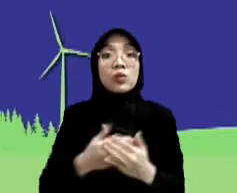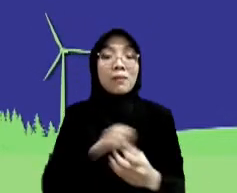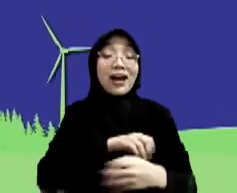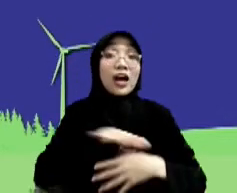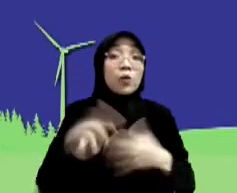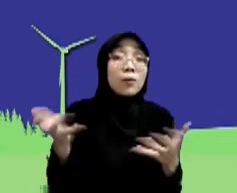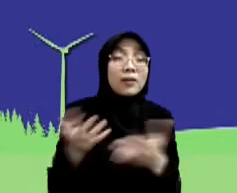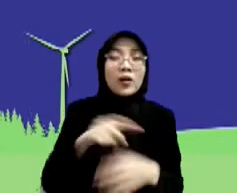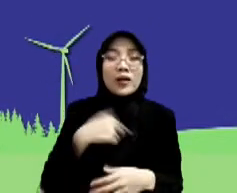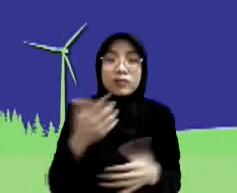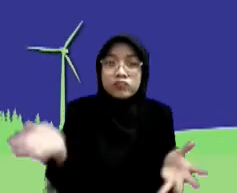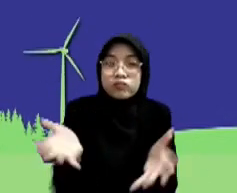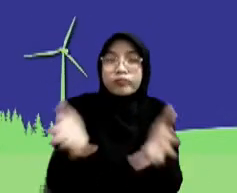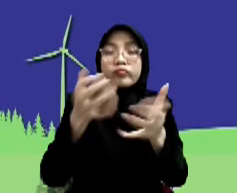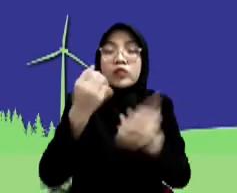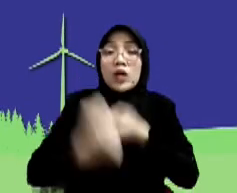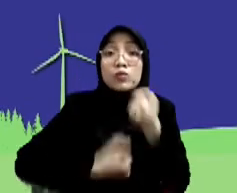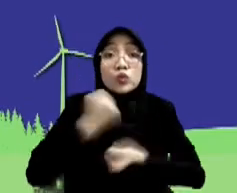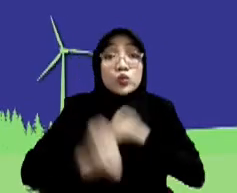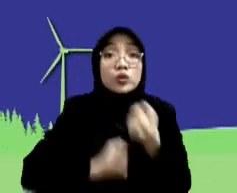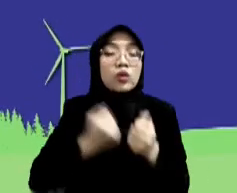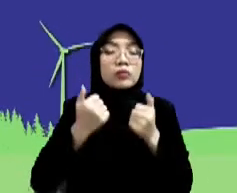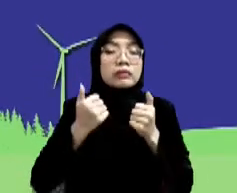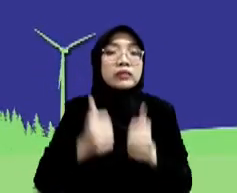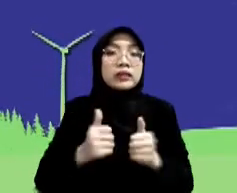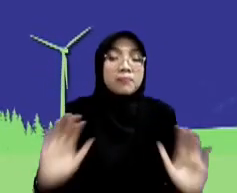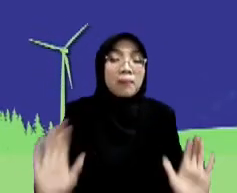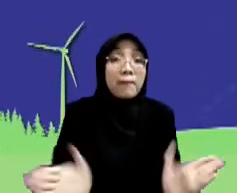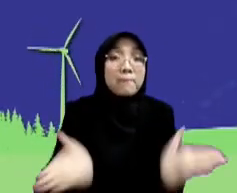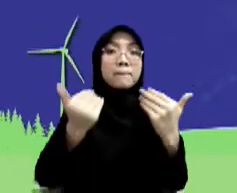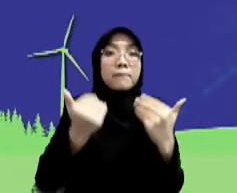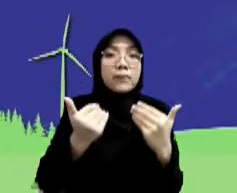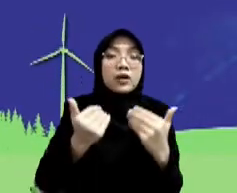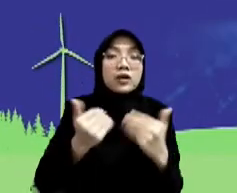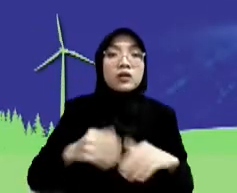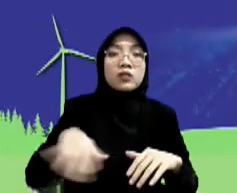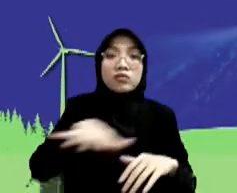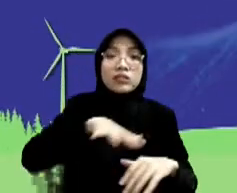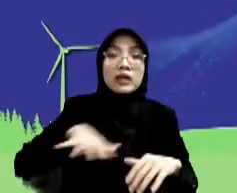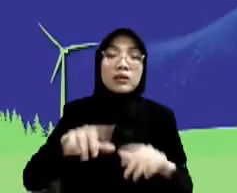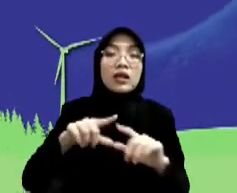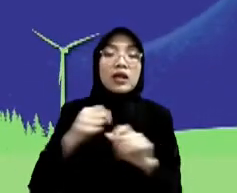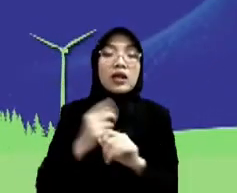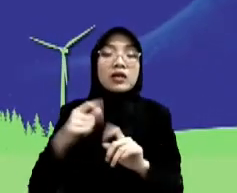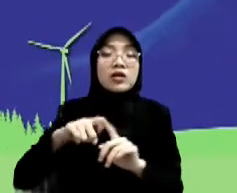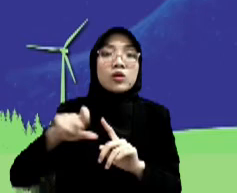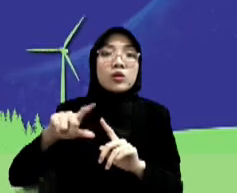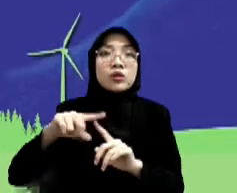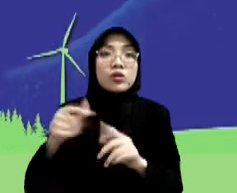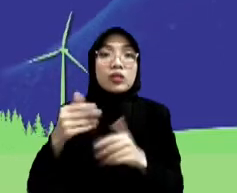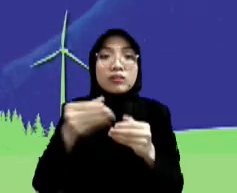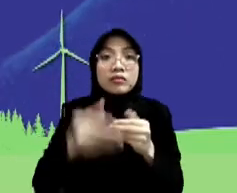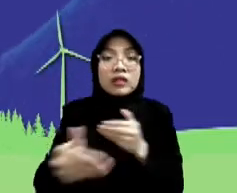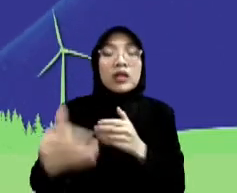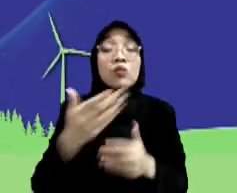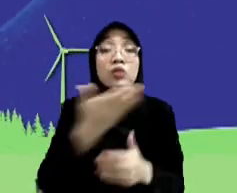bagaimana kita itu mendorong upaya untuk ee ee membangun eh regenerative Agriculture mungkin eh eh saya pikir Bapak Ibu teman-teman